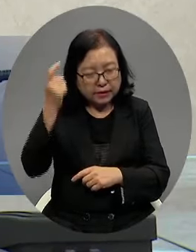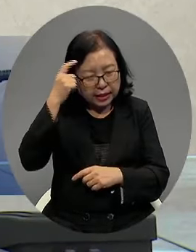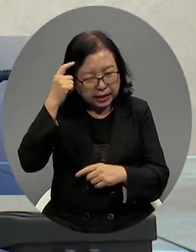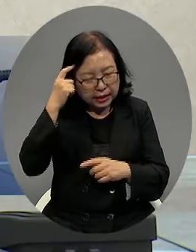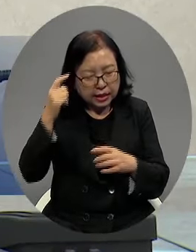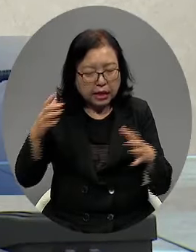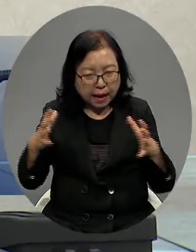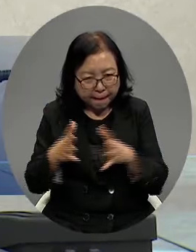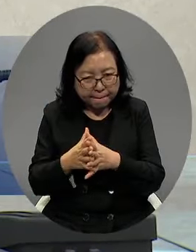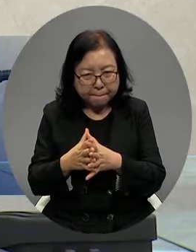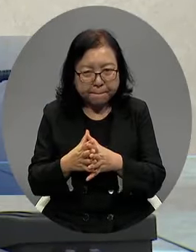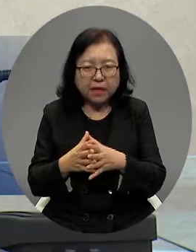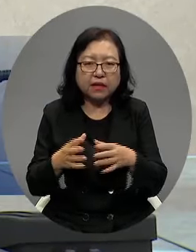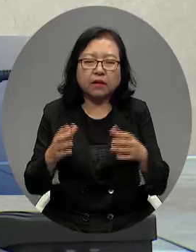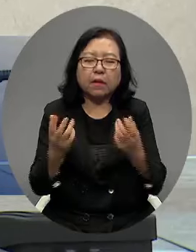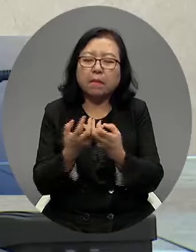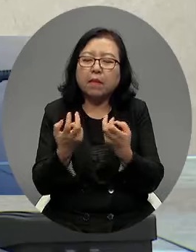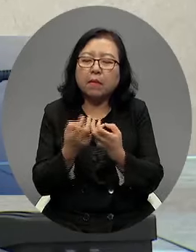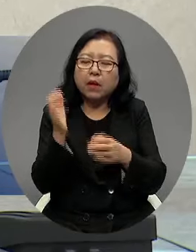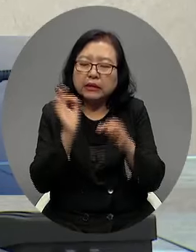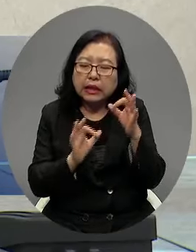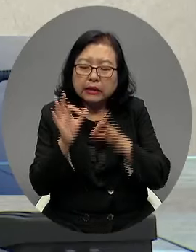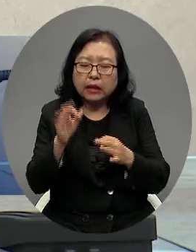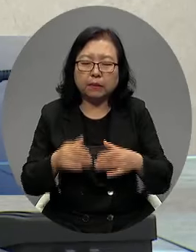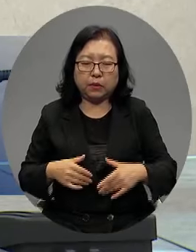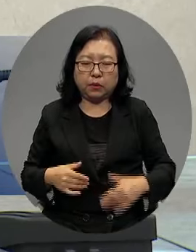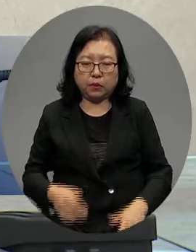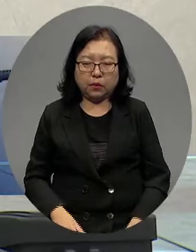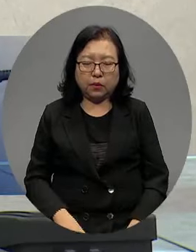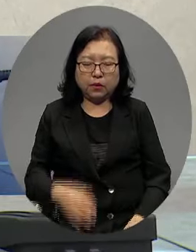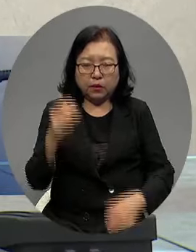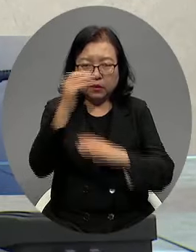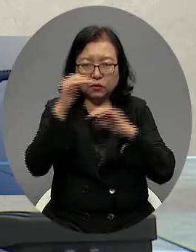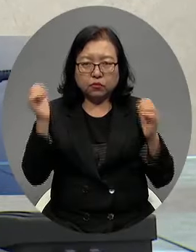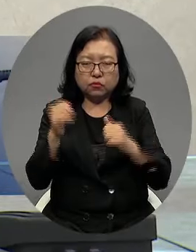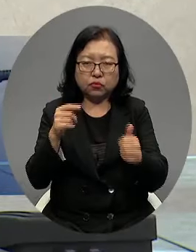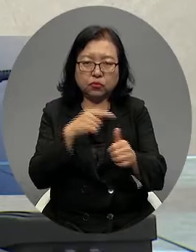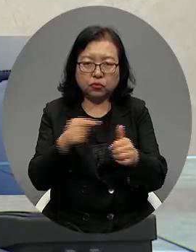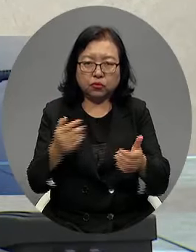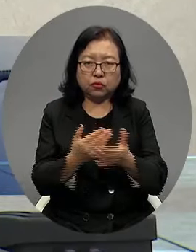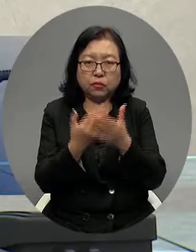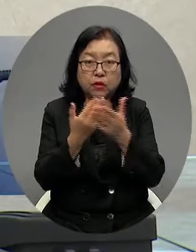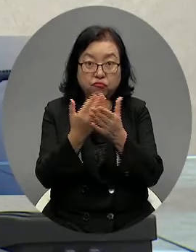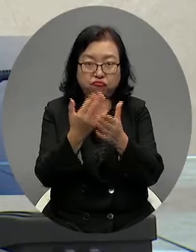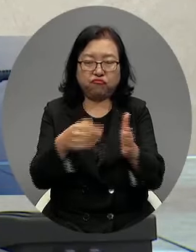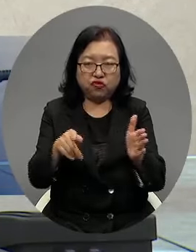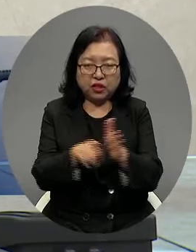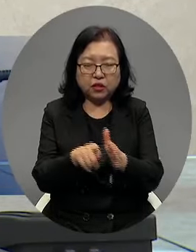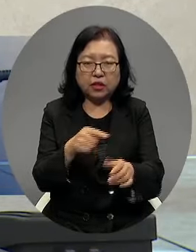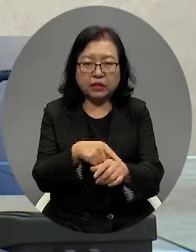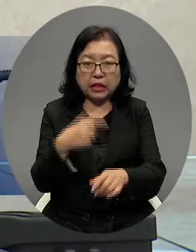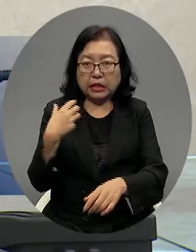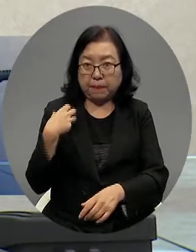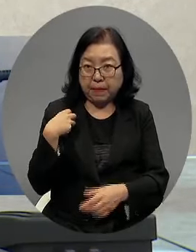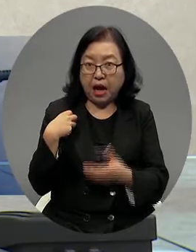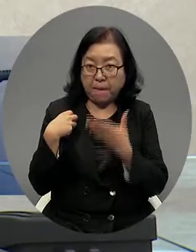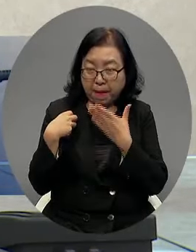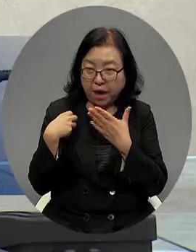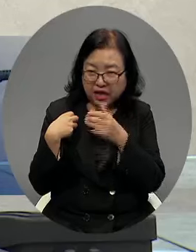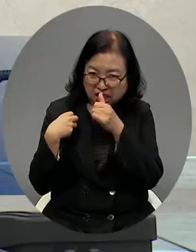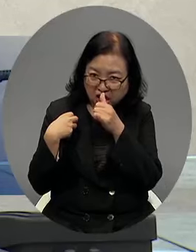좀 모해야 되는 거 아닐까 생각이 들고요 충북의 교육 발전을 위해서 혹시 할 수 있는 일이라면 최선을